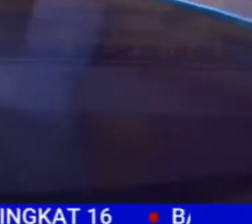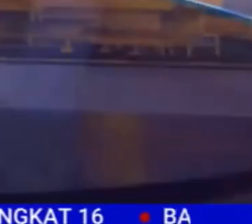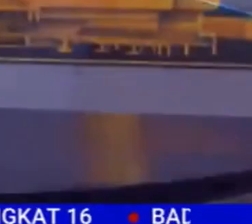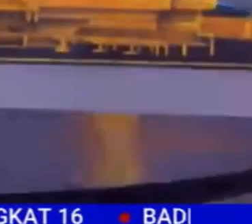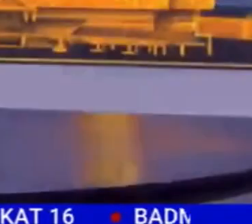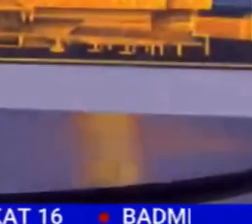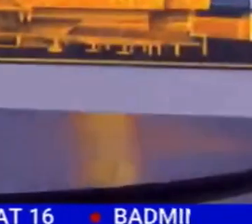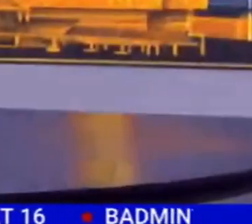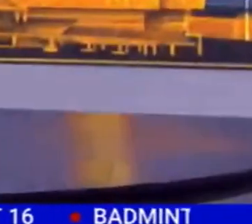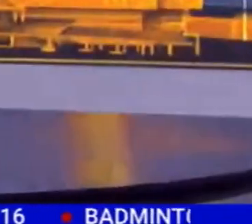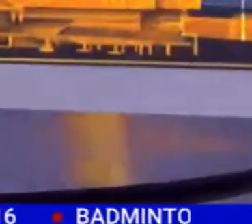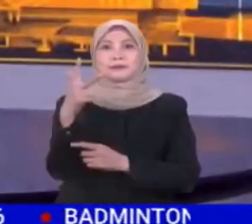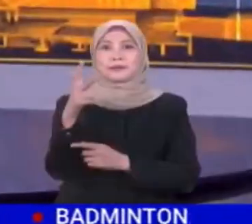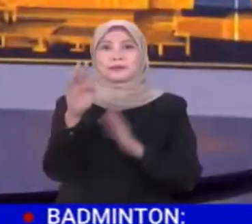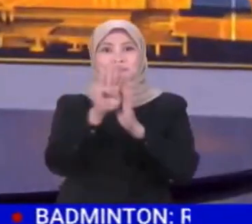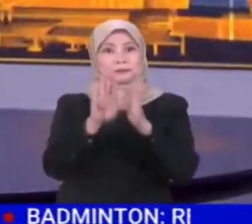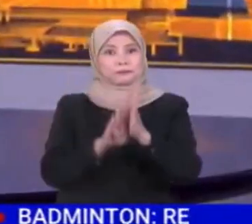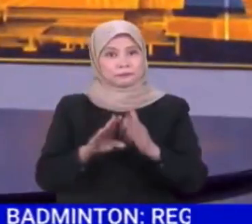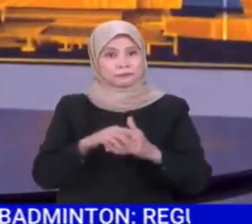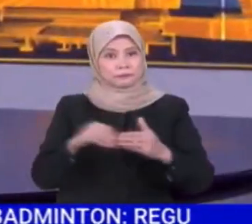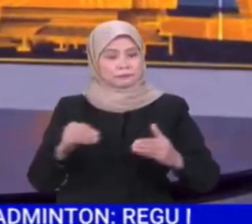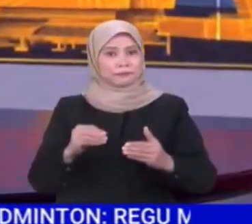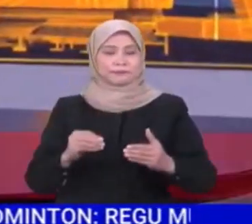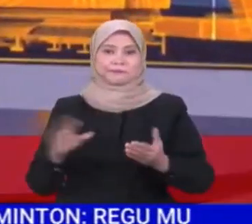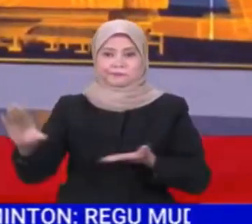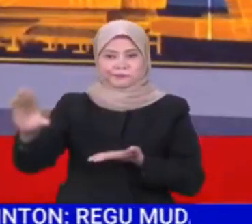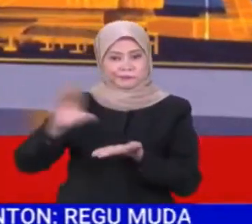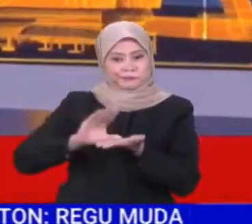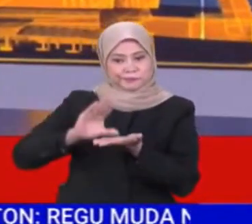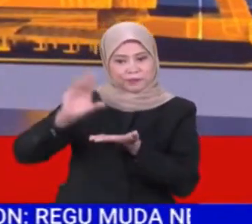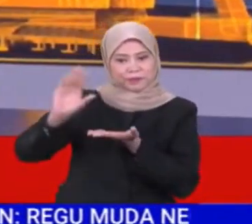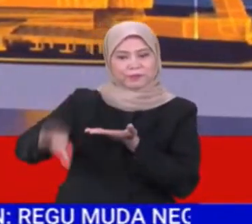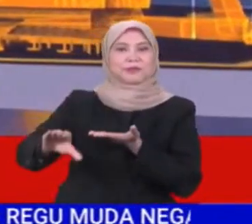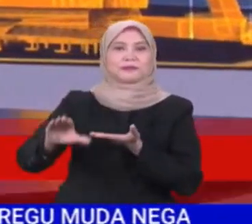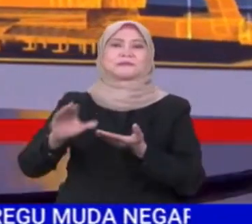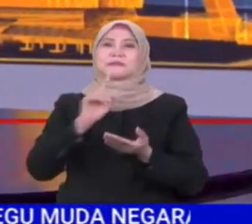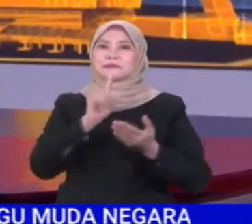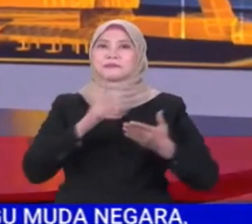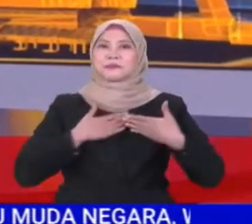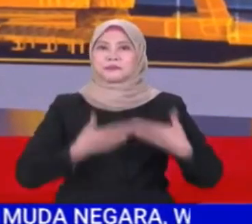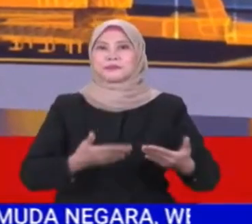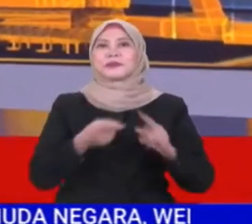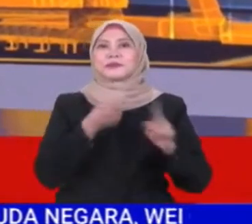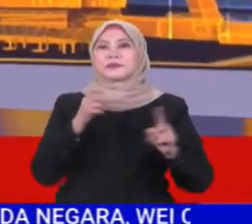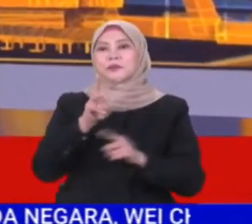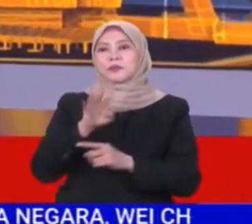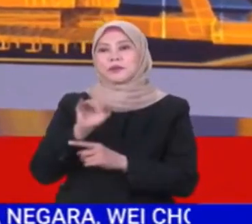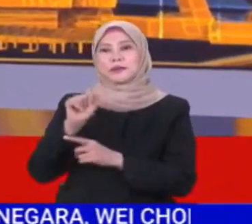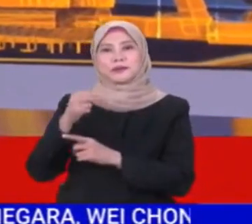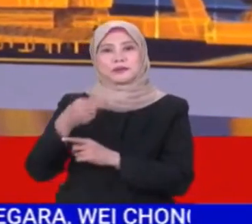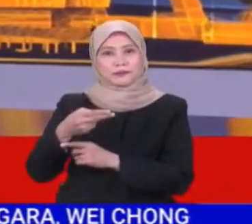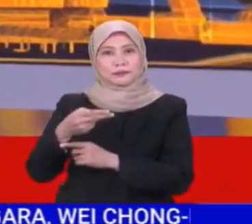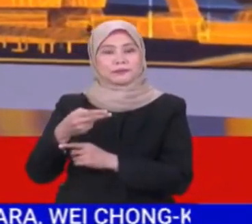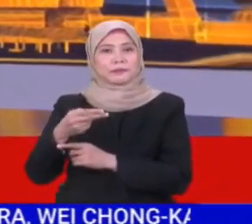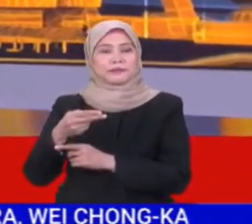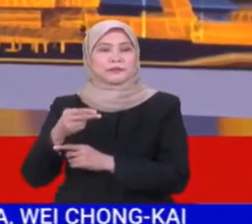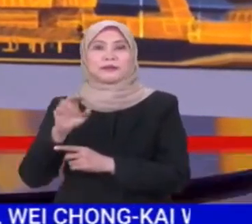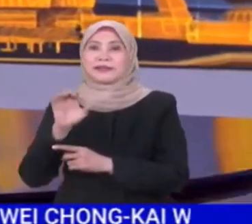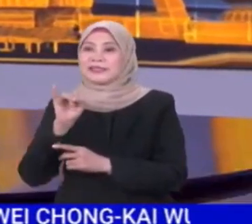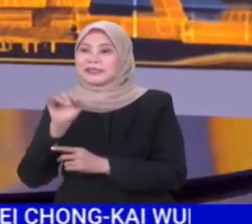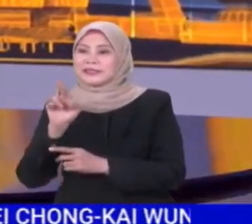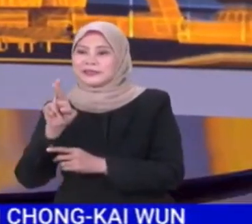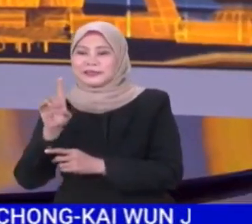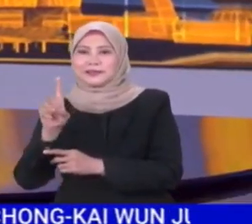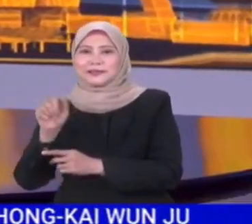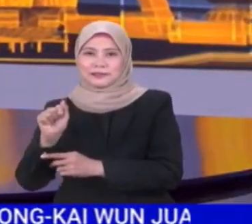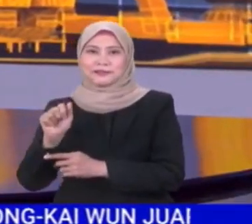Hai sebanyak 13 be Denied laporan komite telah dicatatkan oleh pihak berkuasa wilayah Iskandar Malaysia airbrush bulan Jun bagi